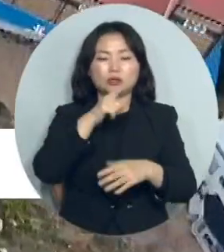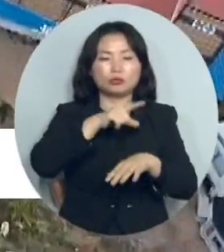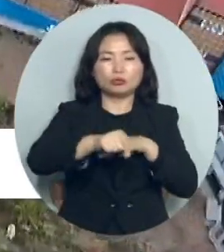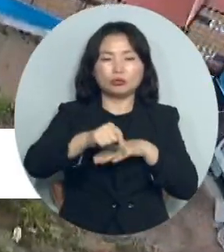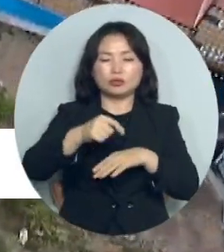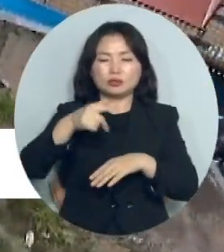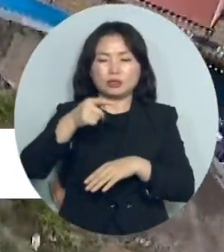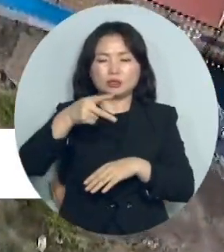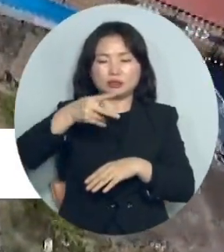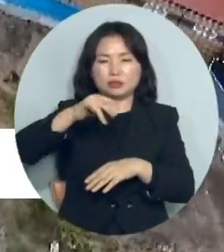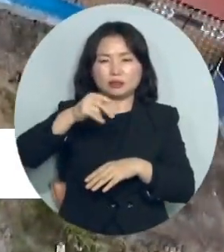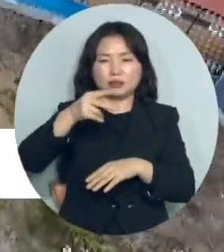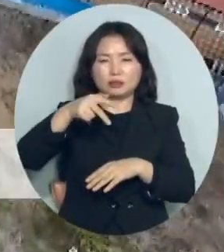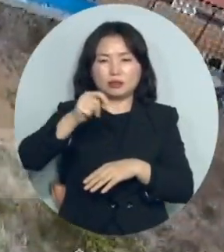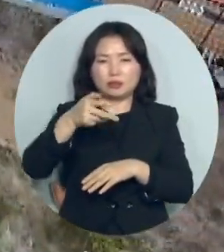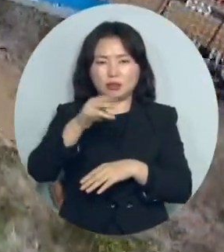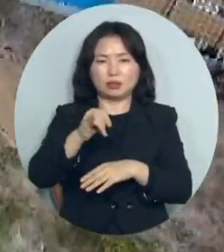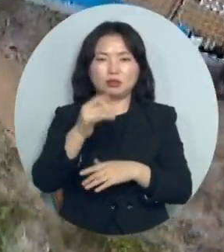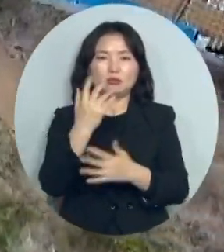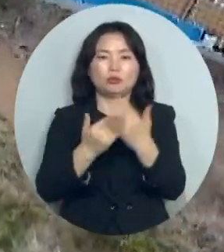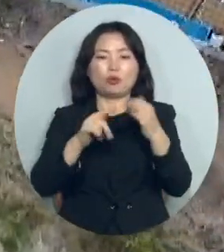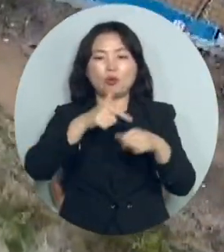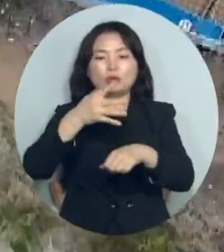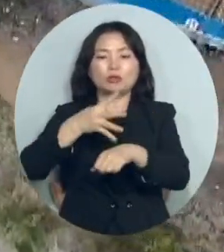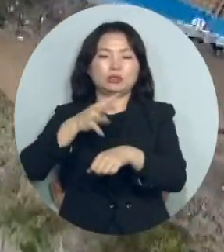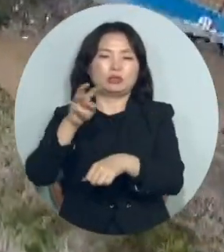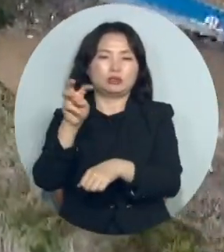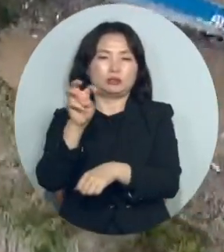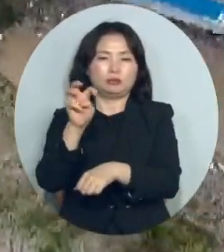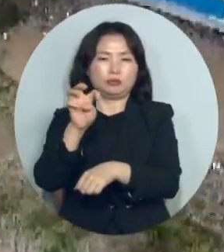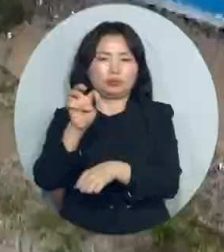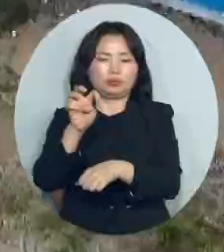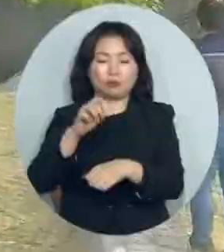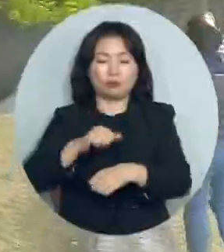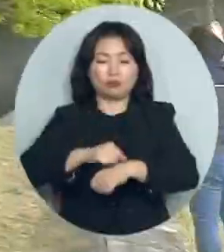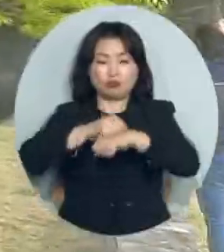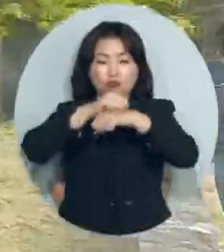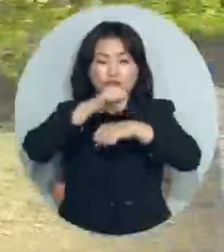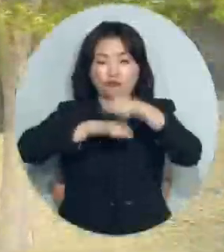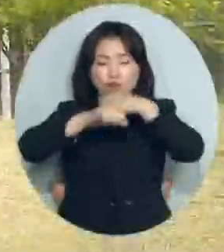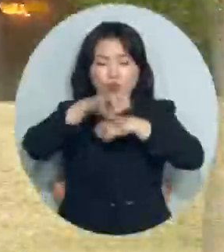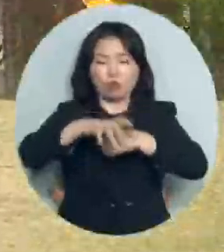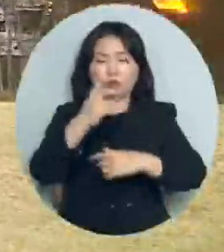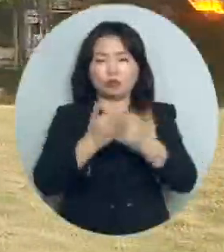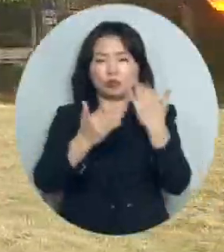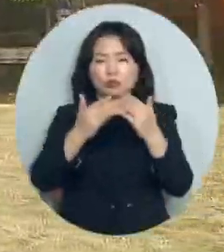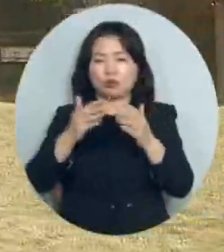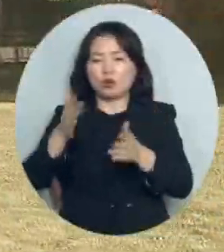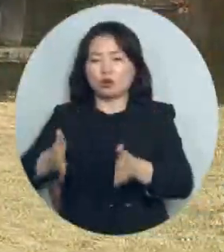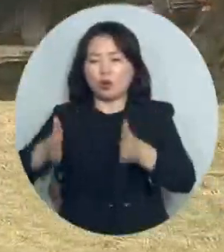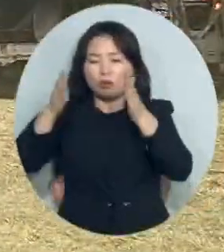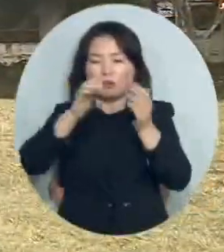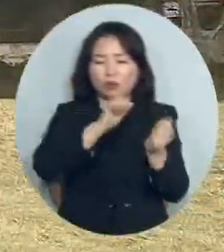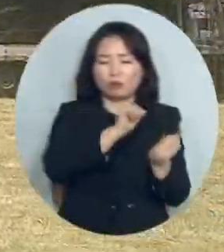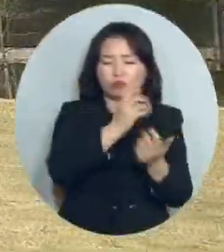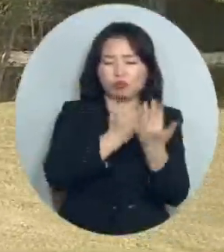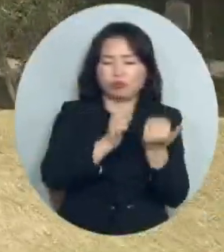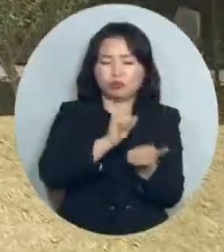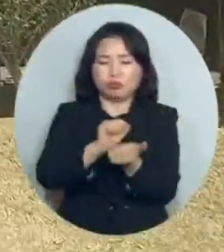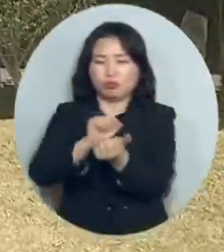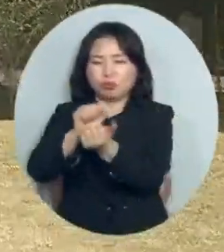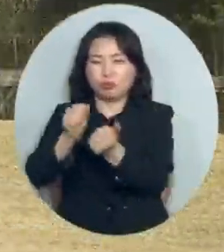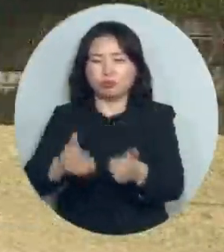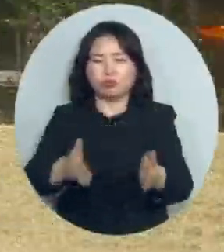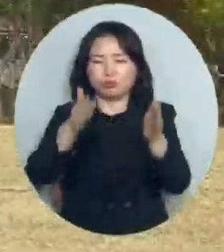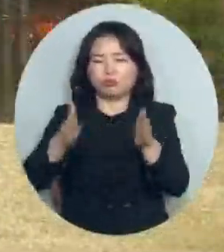3천 위에 있는 한 공장에서 불이 난 건 운으로 4시 40분쯤 야적장 에서 시작된 불이 공장 건물로 번지면서 2개